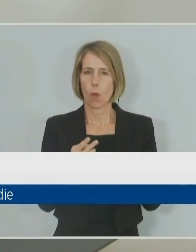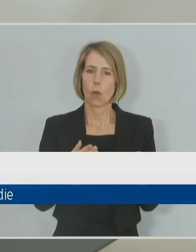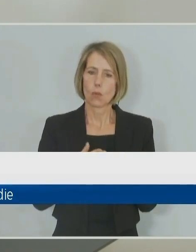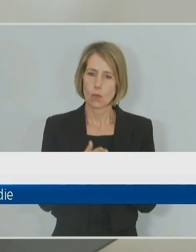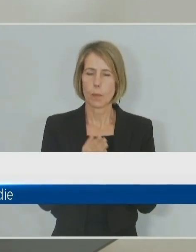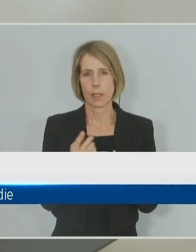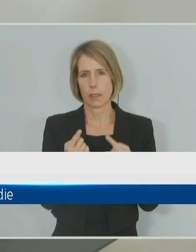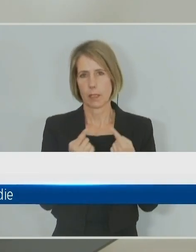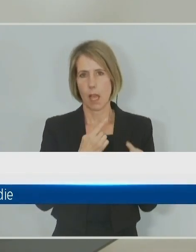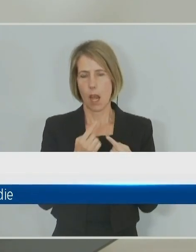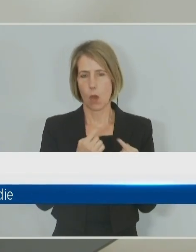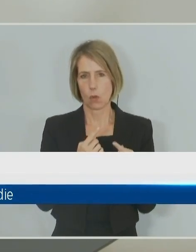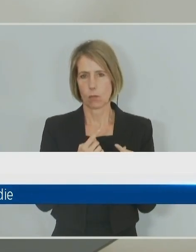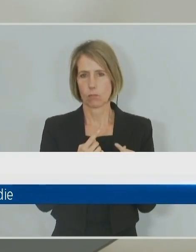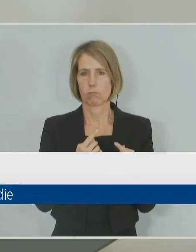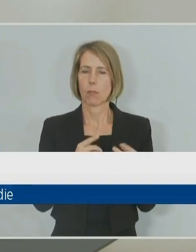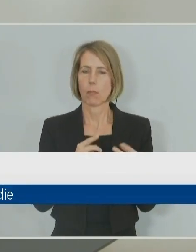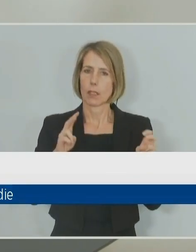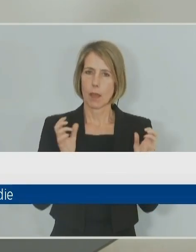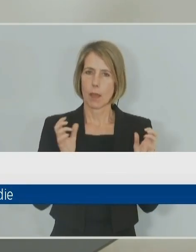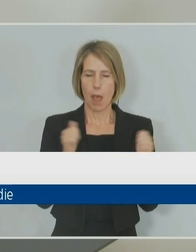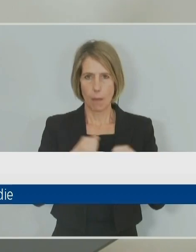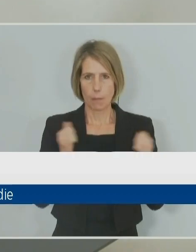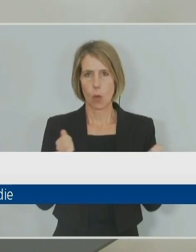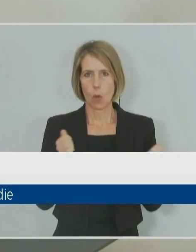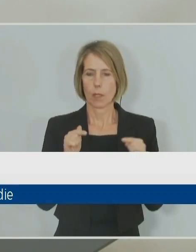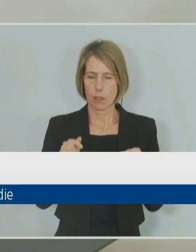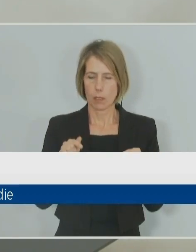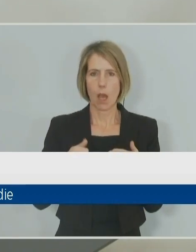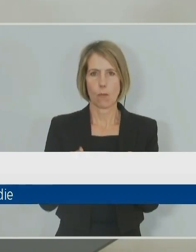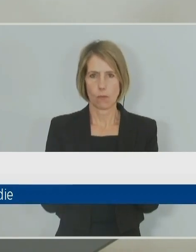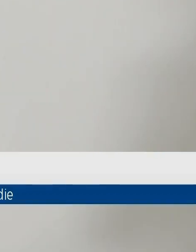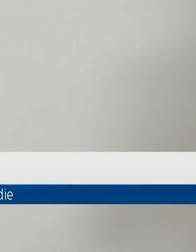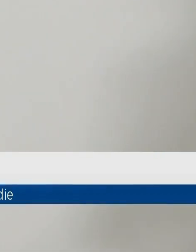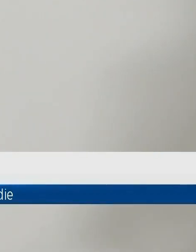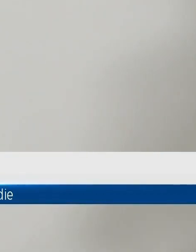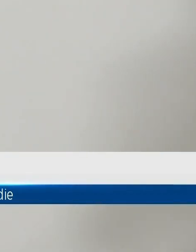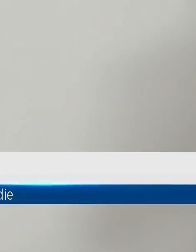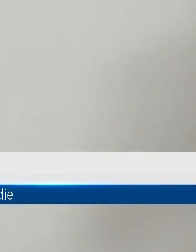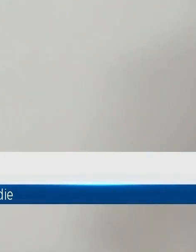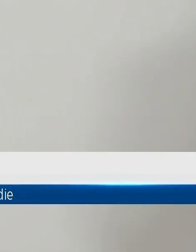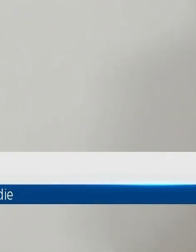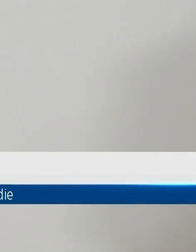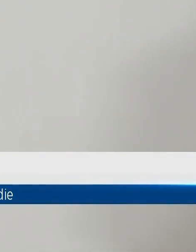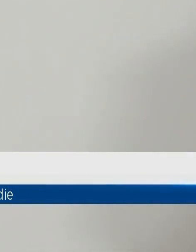e asociacionit mund të adresohet. Megjithatë, sipas Kushtetutës së Republikës së Kosovës,